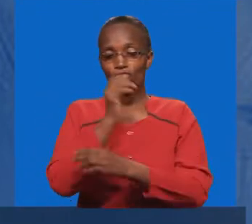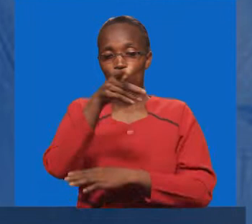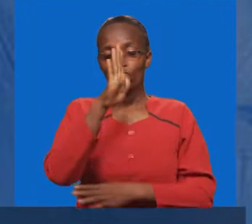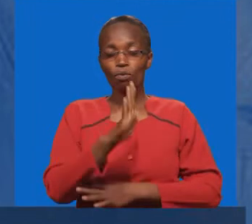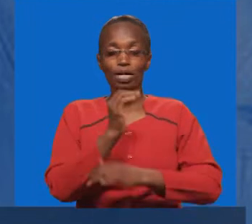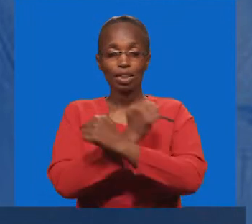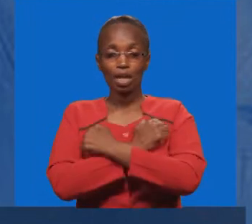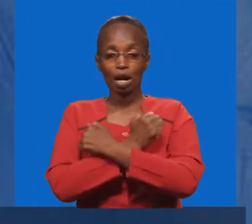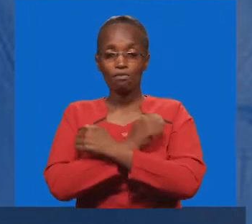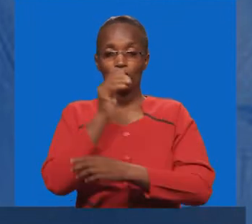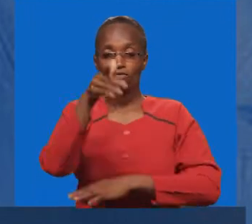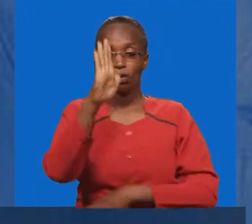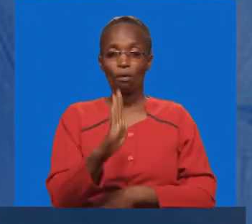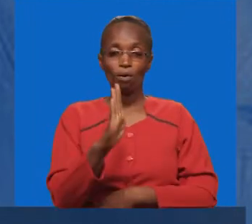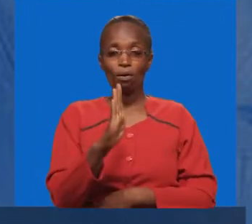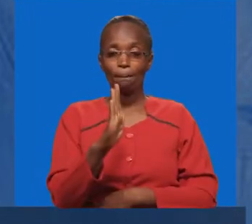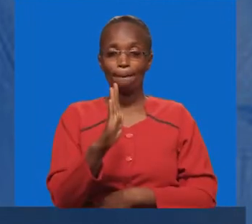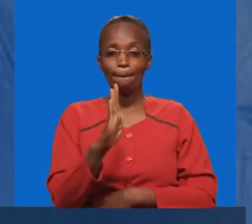na upendo wa Mungu,